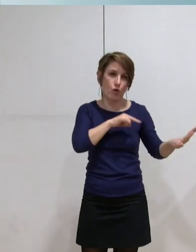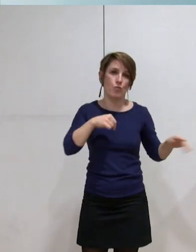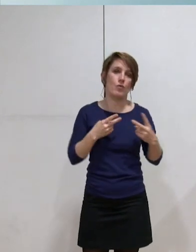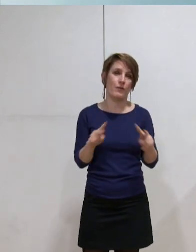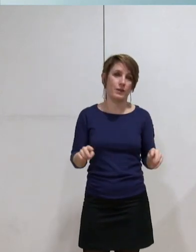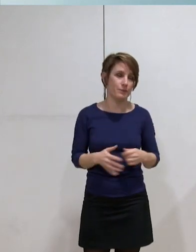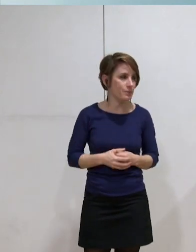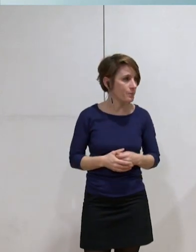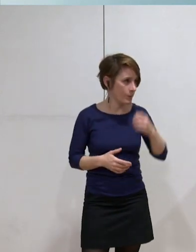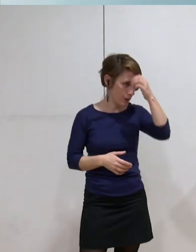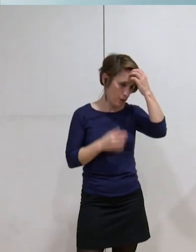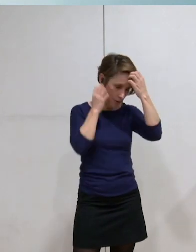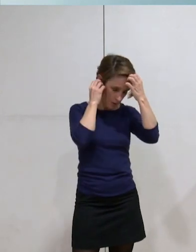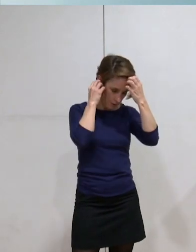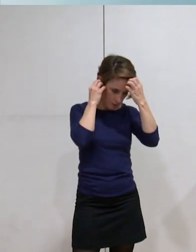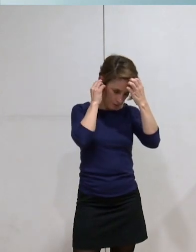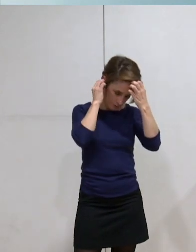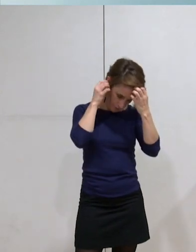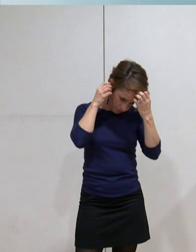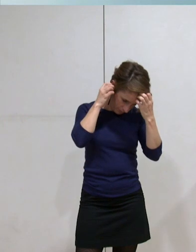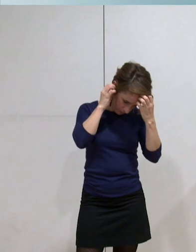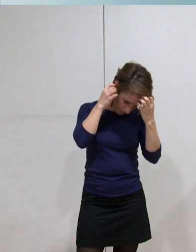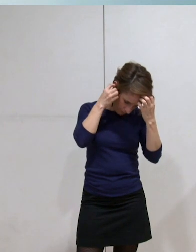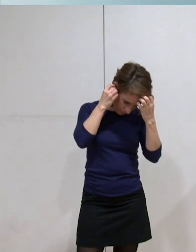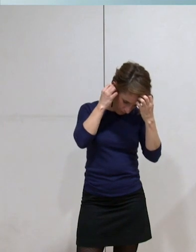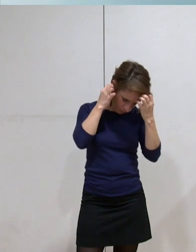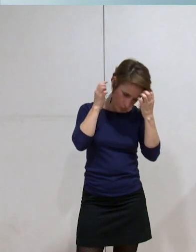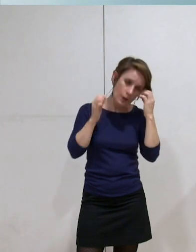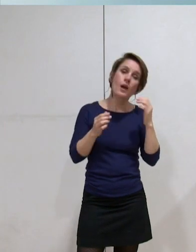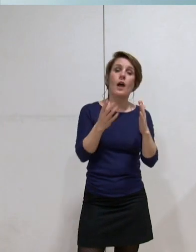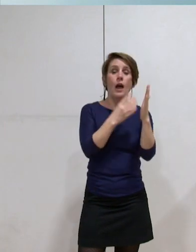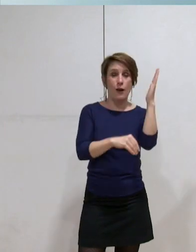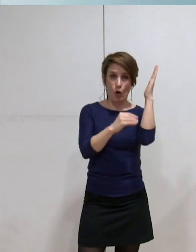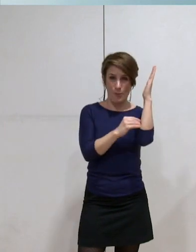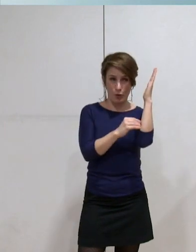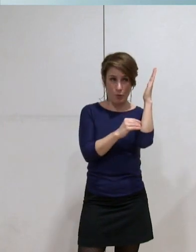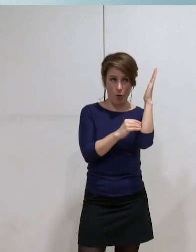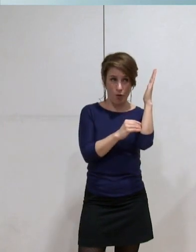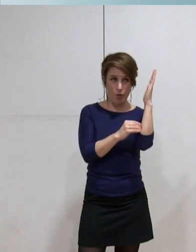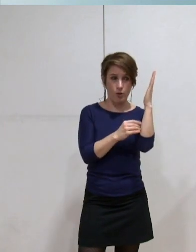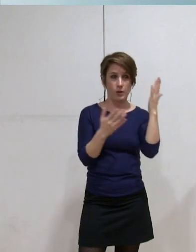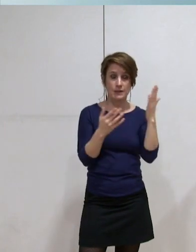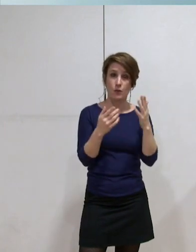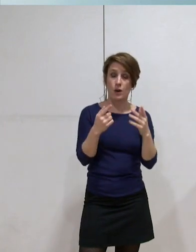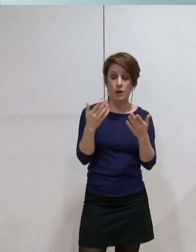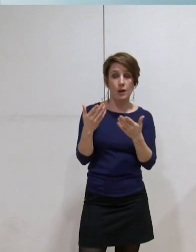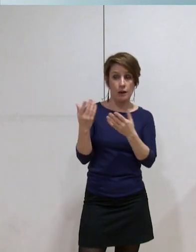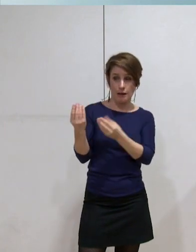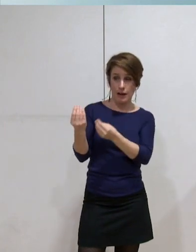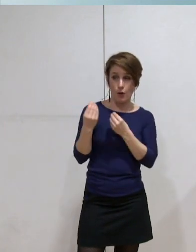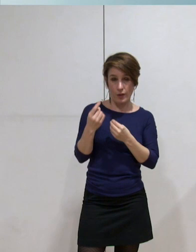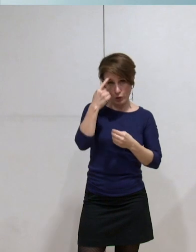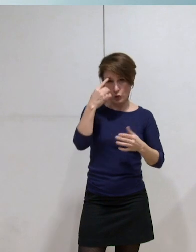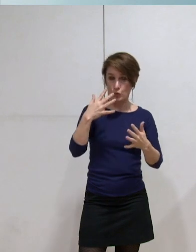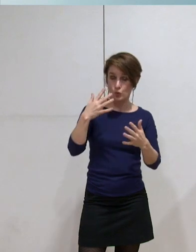cette d'abord l'amendement euh donc l'amendement c'est parce que nous avons eu l'avis des domaines de façon un petit peu